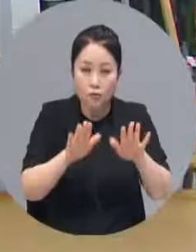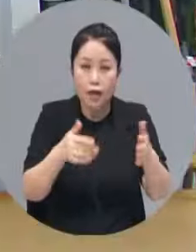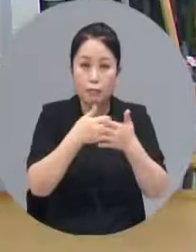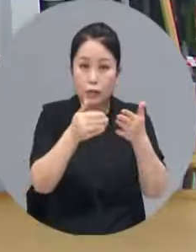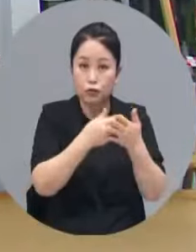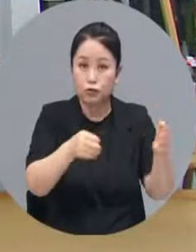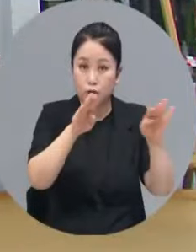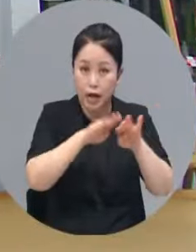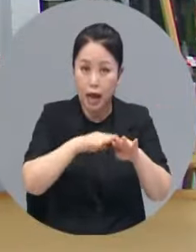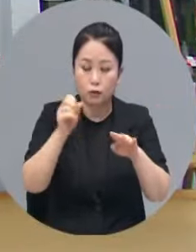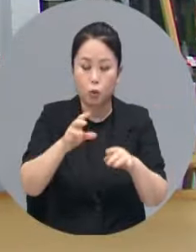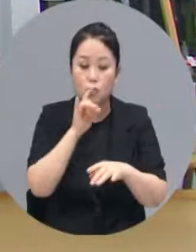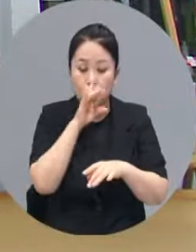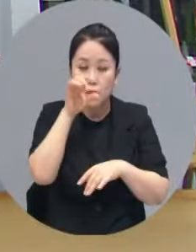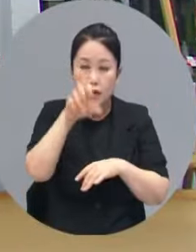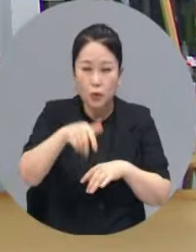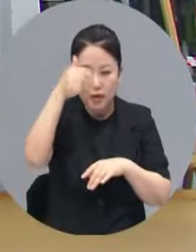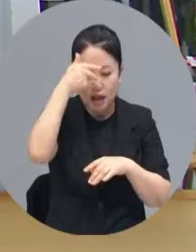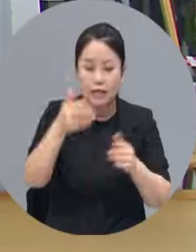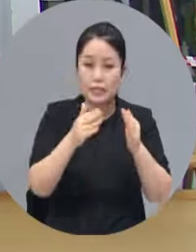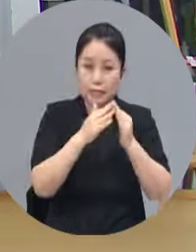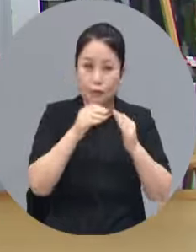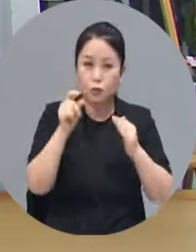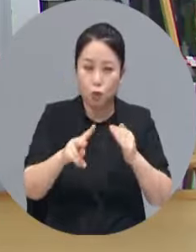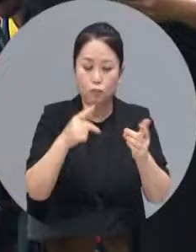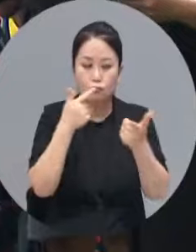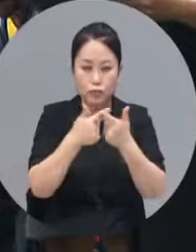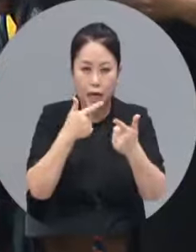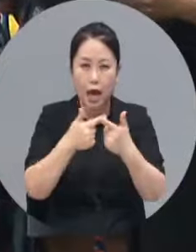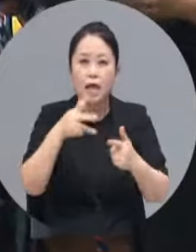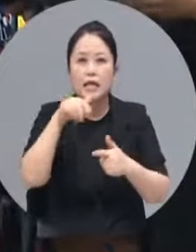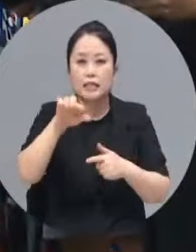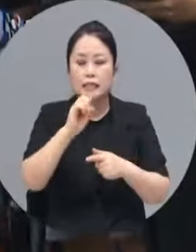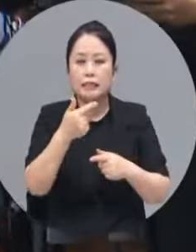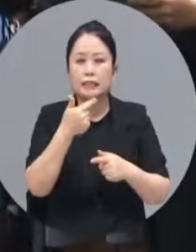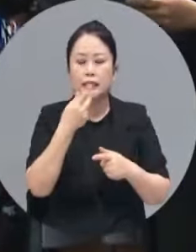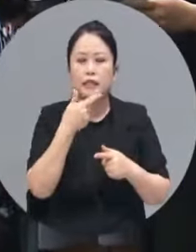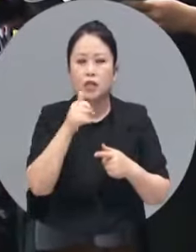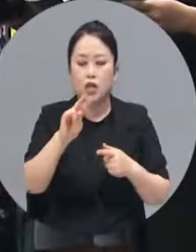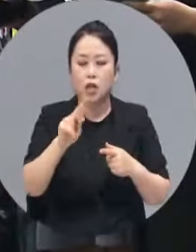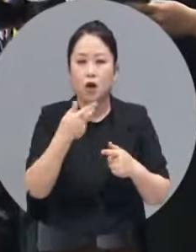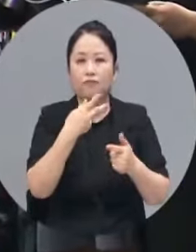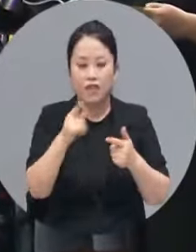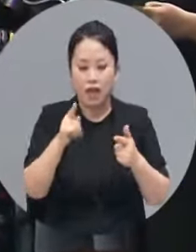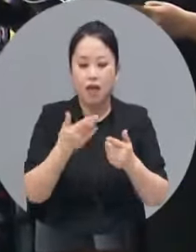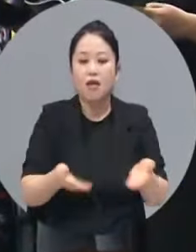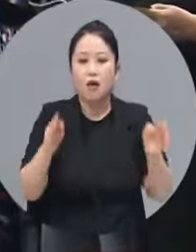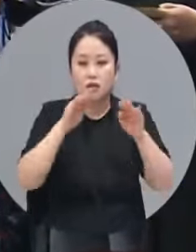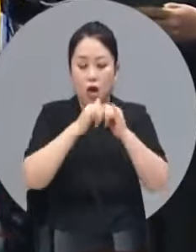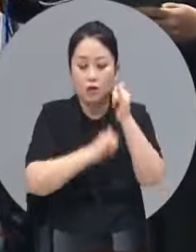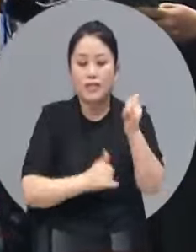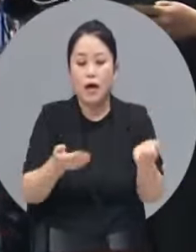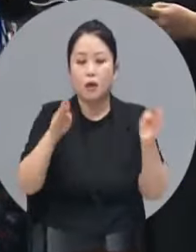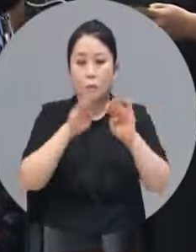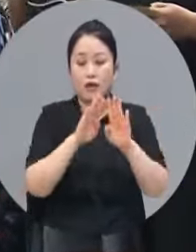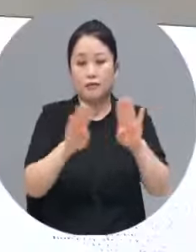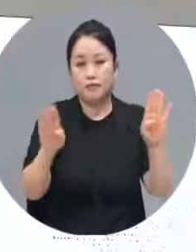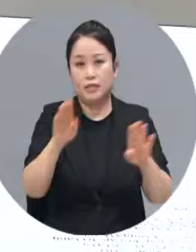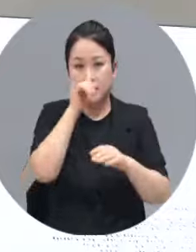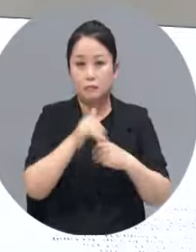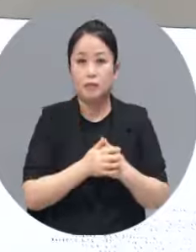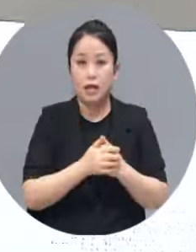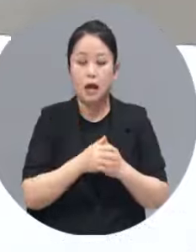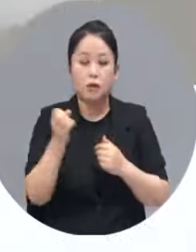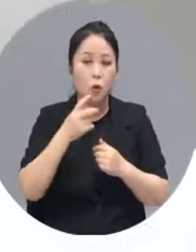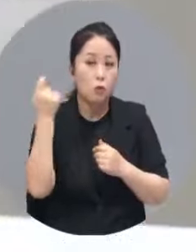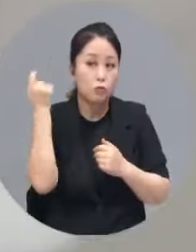옛가옥, 부산 근현대 역사관을 전시 공간으로 활용해 부산의 맛을 더했습니다. 사운드 프로젝트